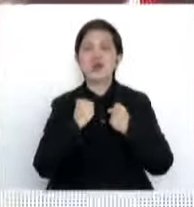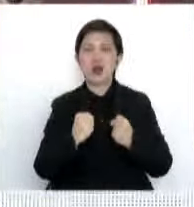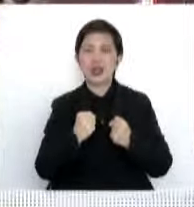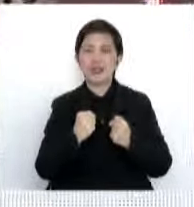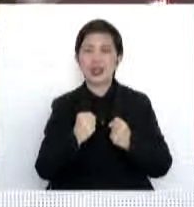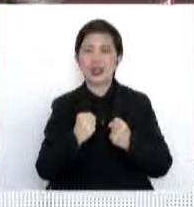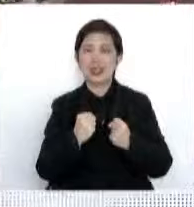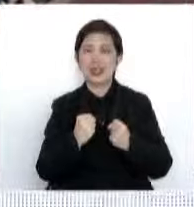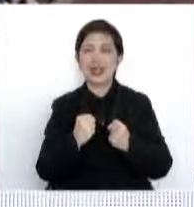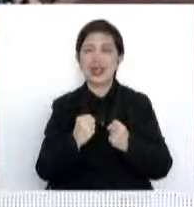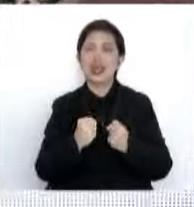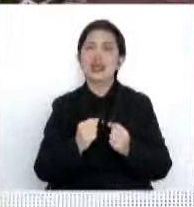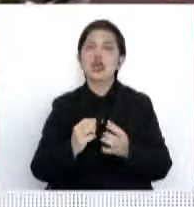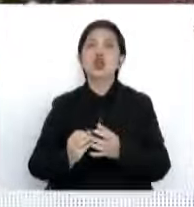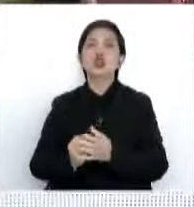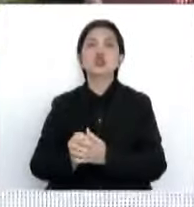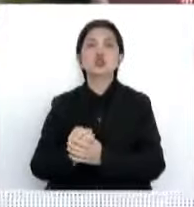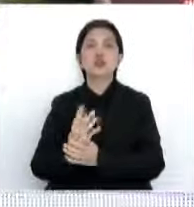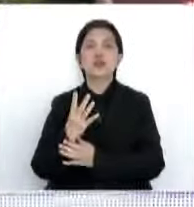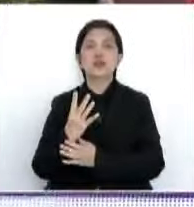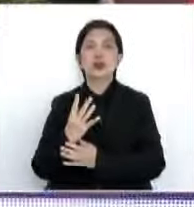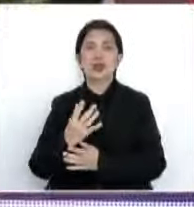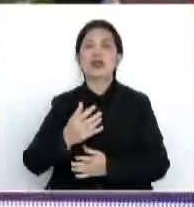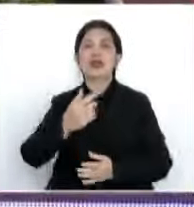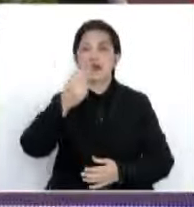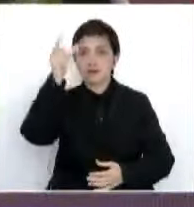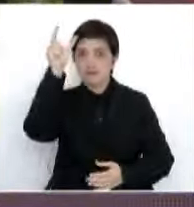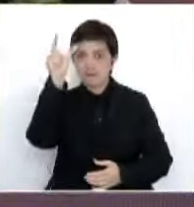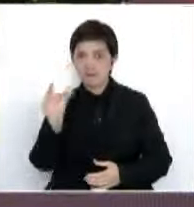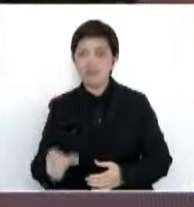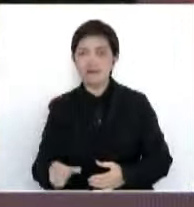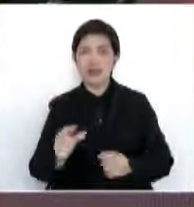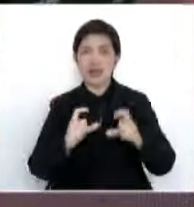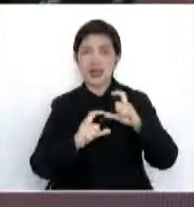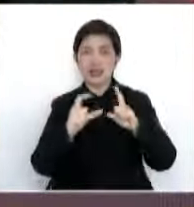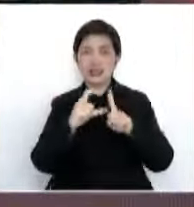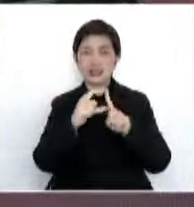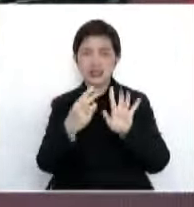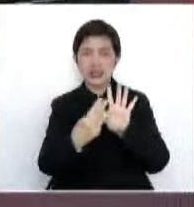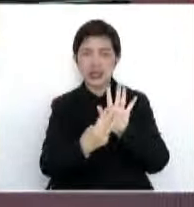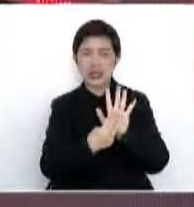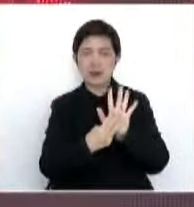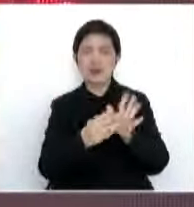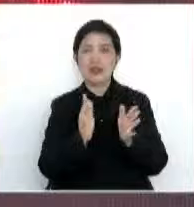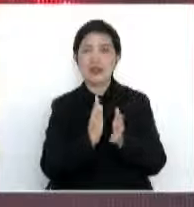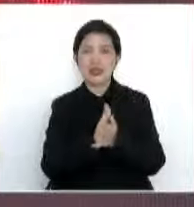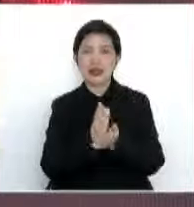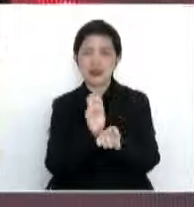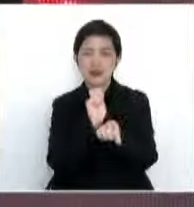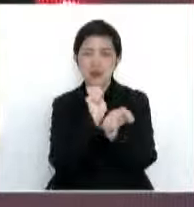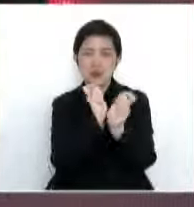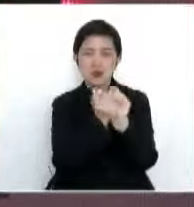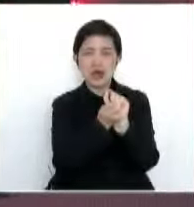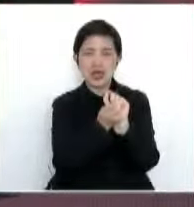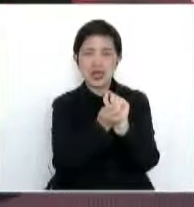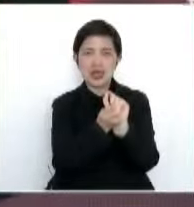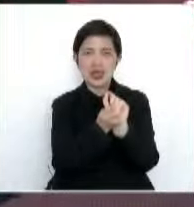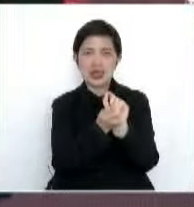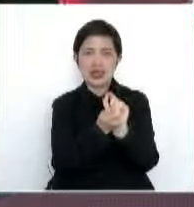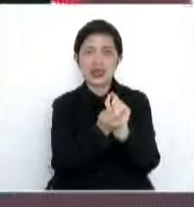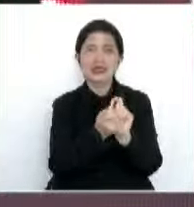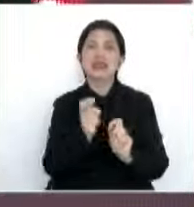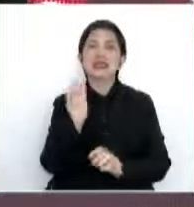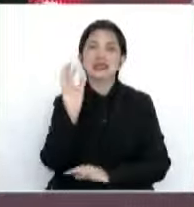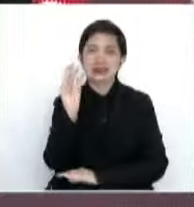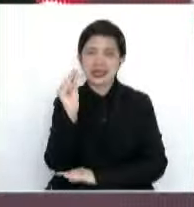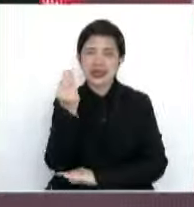manusia dan transformasi Jakarta menjadi kota Global kesempatan pertama kami berikan